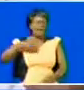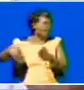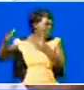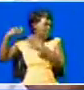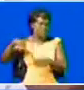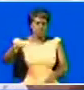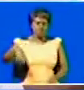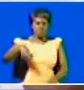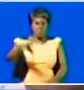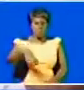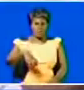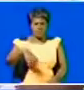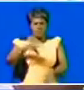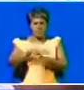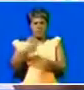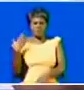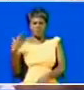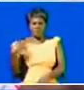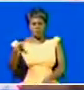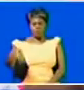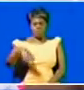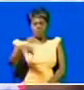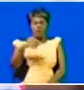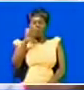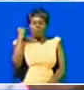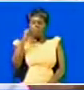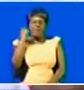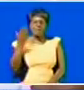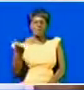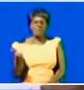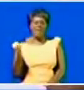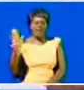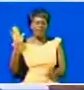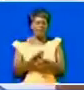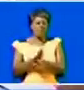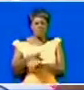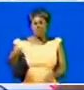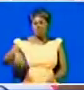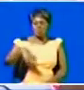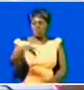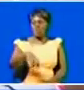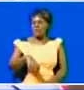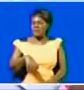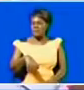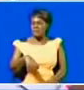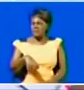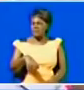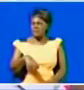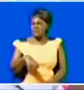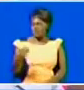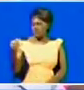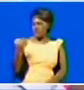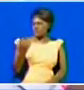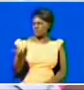ukienda supermarket unakuta makaratasi ya supermarket ya mumias sugar zimejaa kwa supermarket kila mahali. Sasa